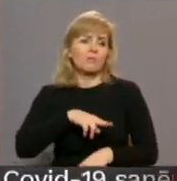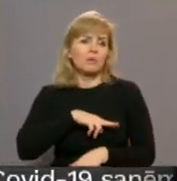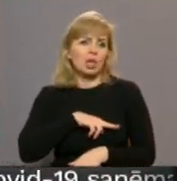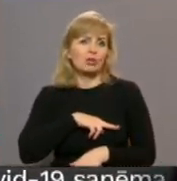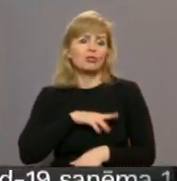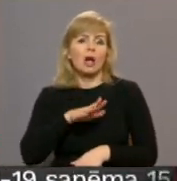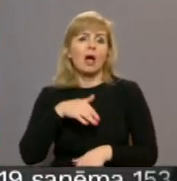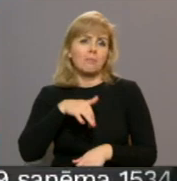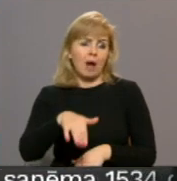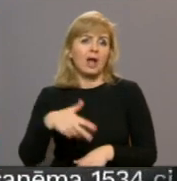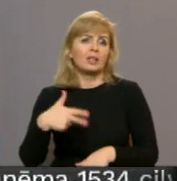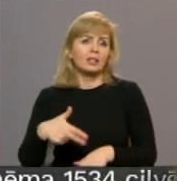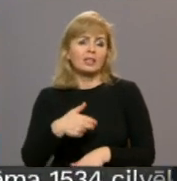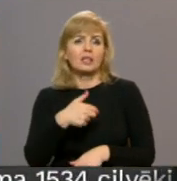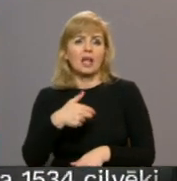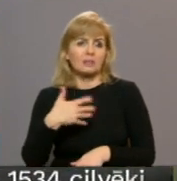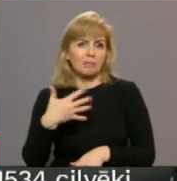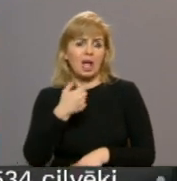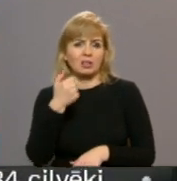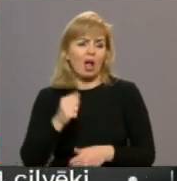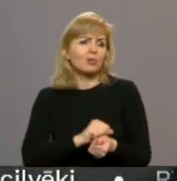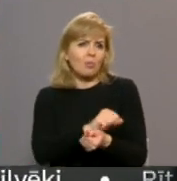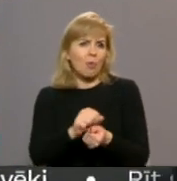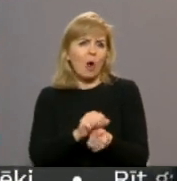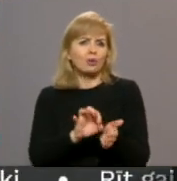Šogad paiet 35 gadi kopš postošās kodola